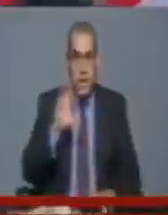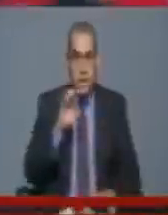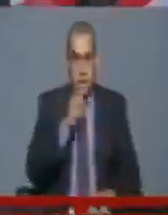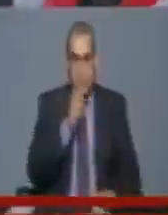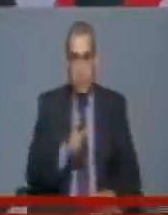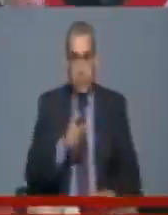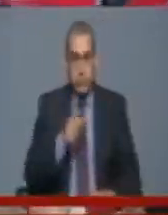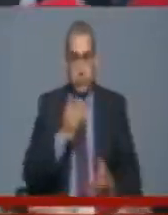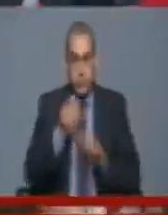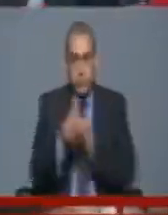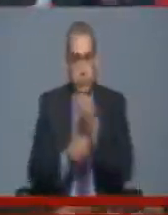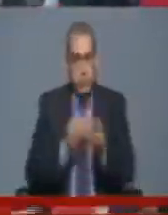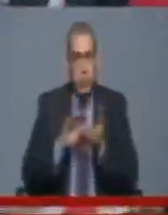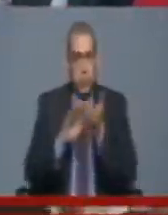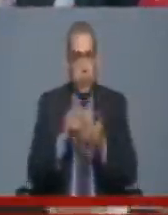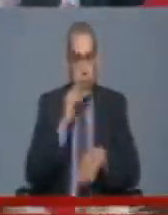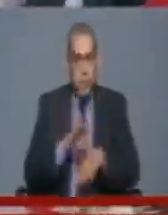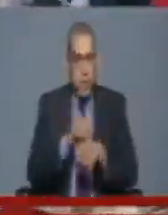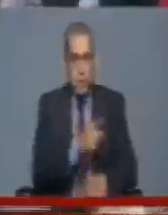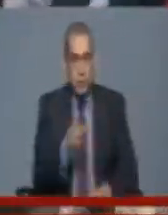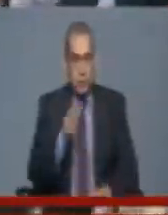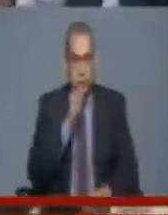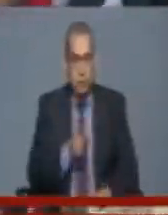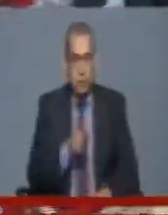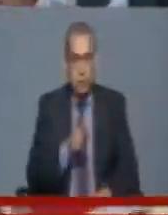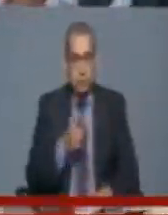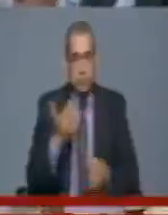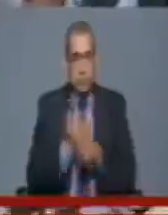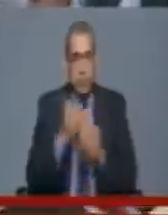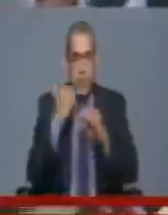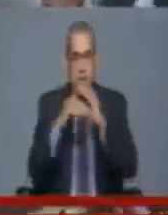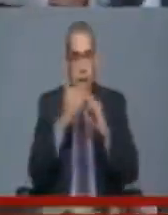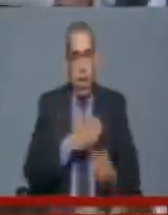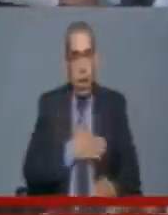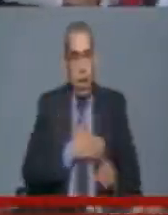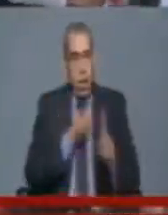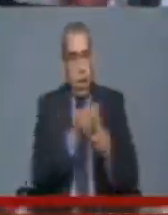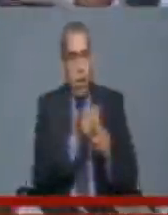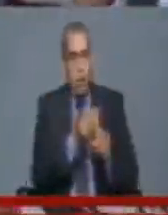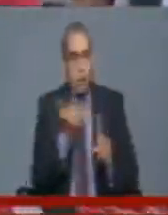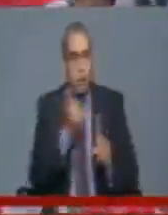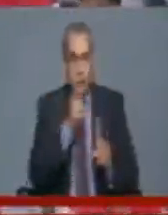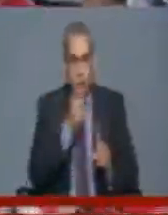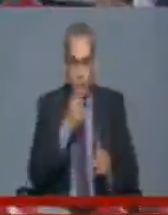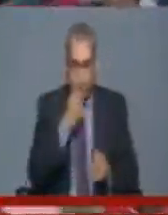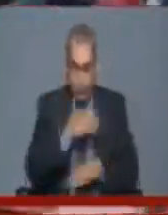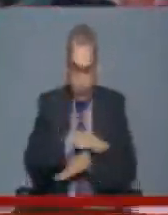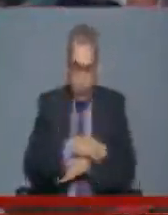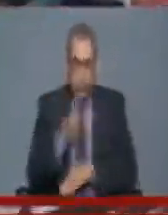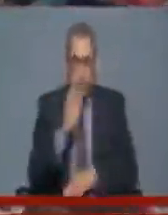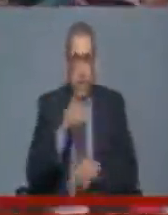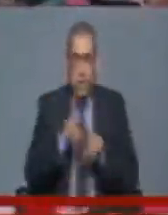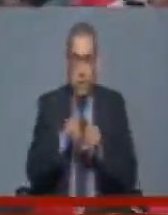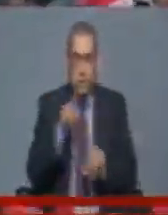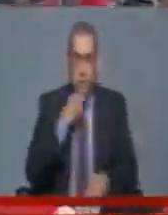هذه المساعدات التي هي مجرد رسالة حب وتقدير، رسالة يعني إلى الشعب الفلسطيني